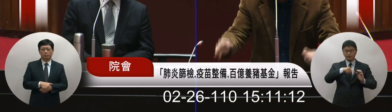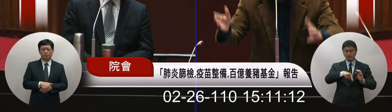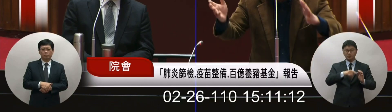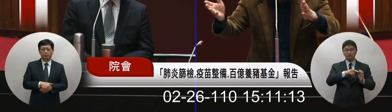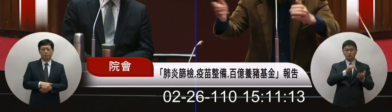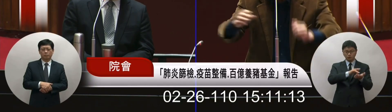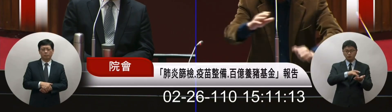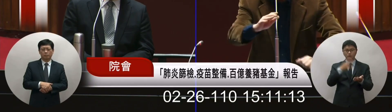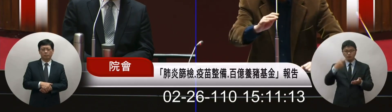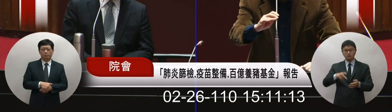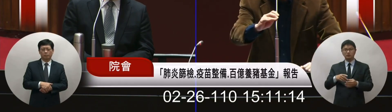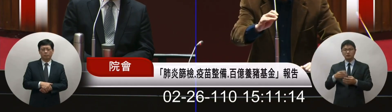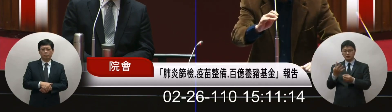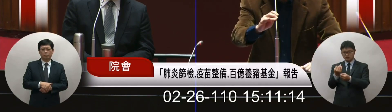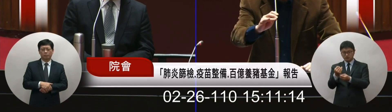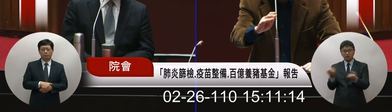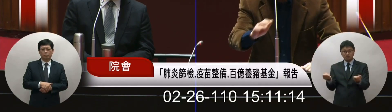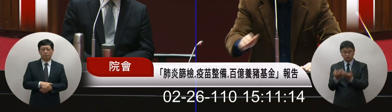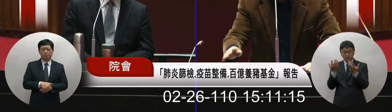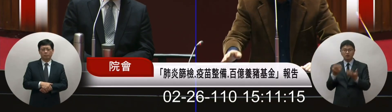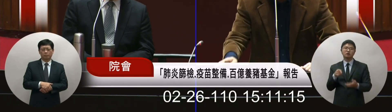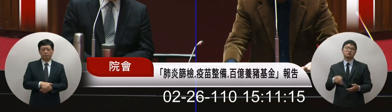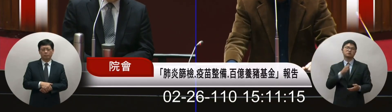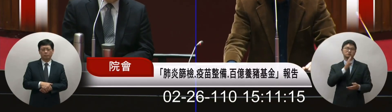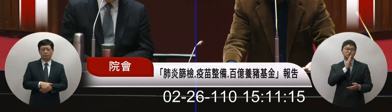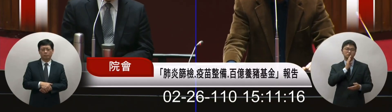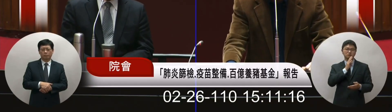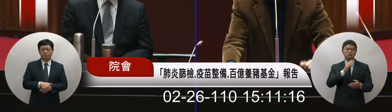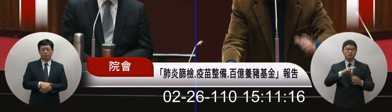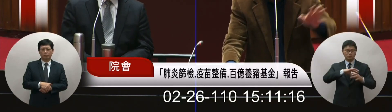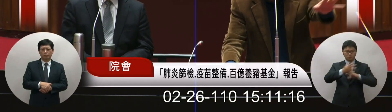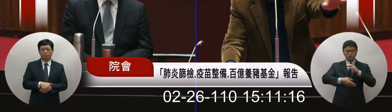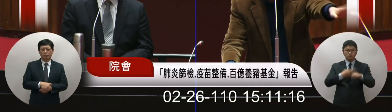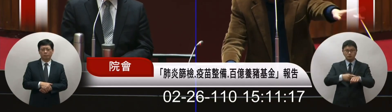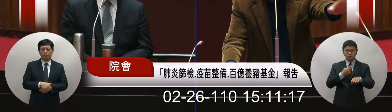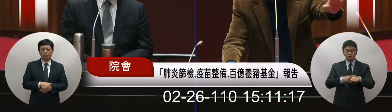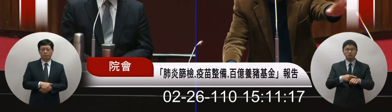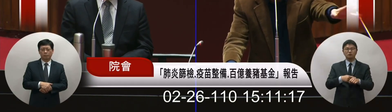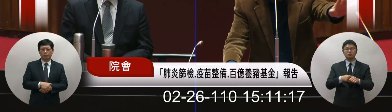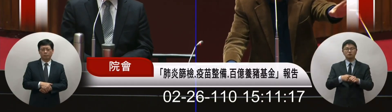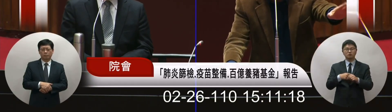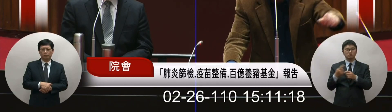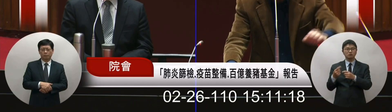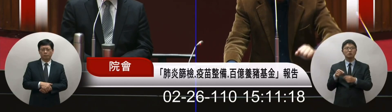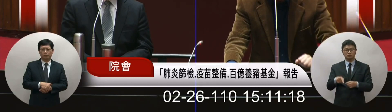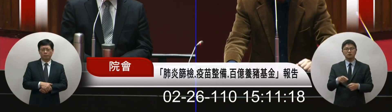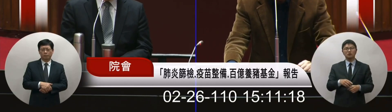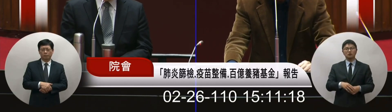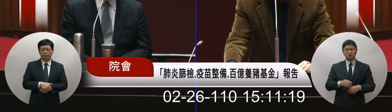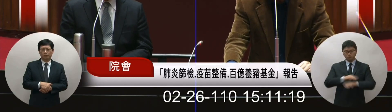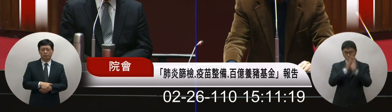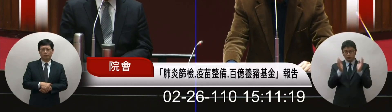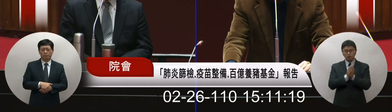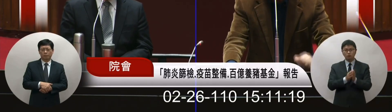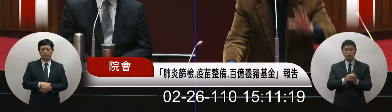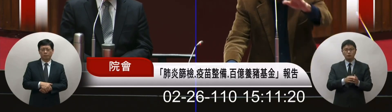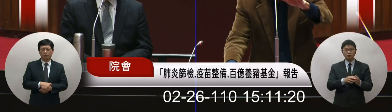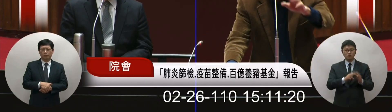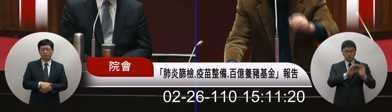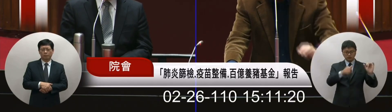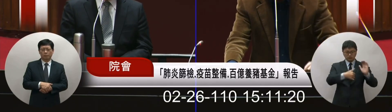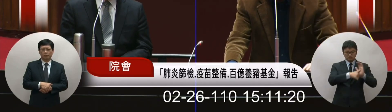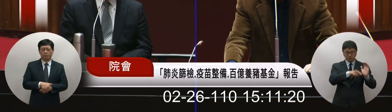病，这也是一个惯例的一种啦，也不一定说同全部用地区，所